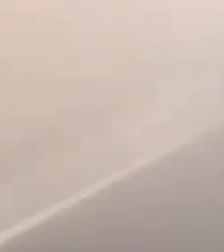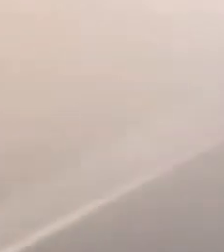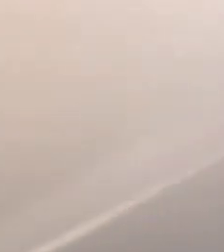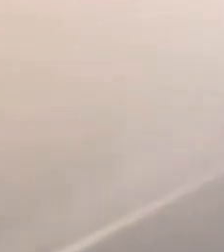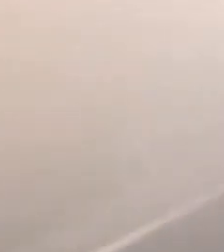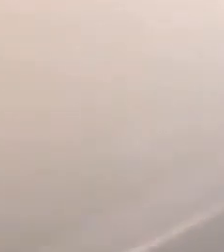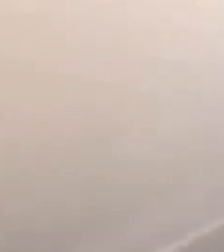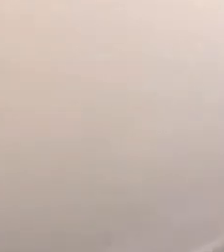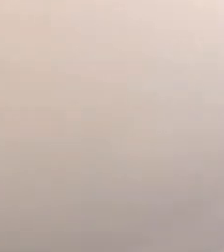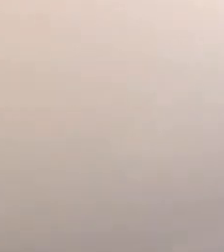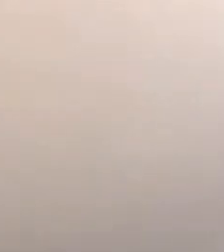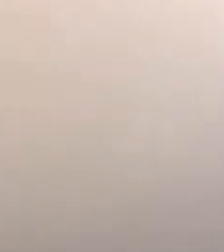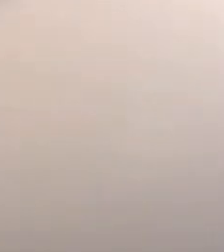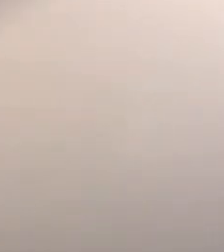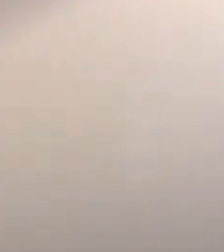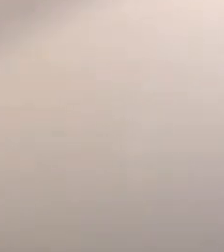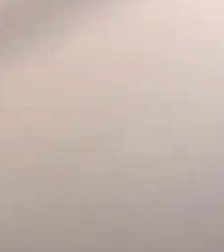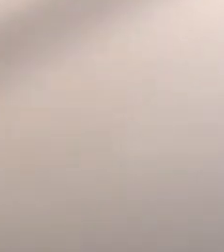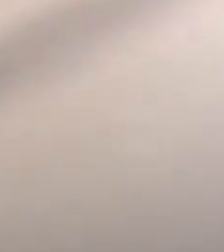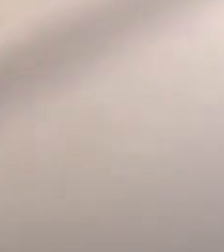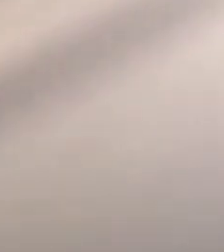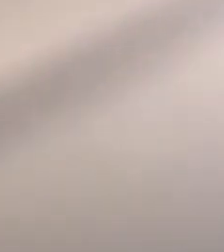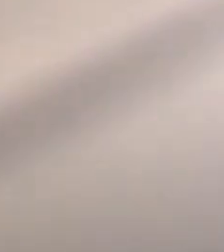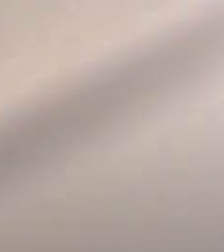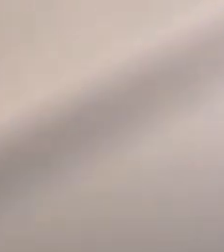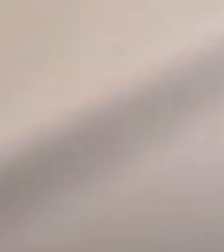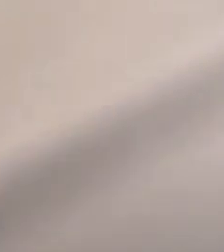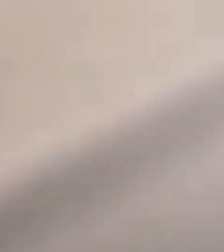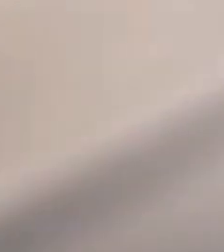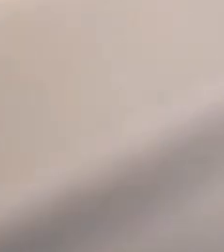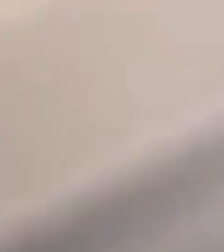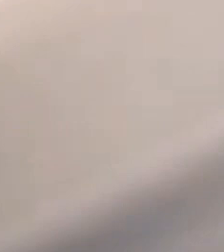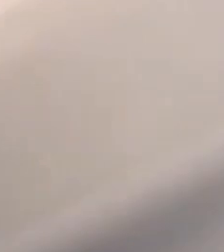abroad, pwede nyo rin kaming makasama sa GMA Pinoy